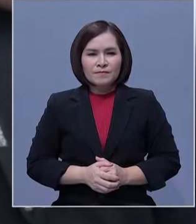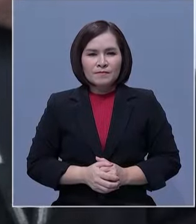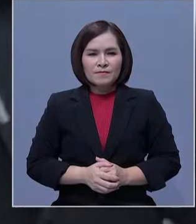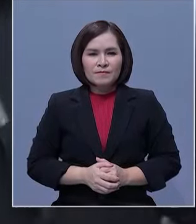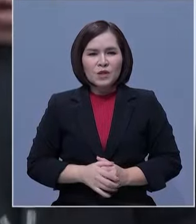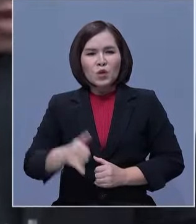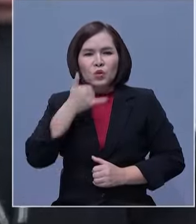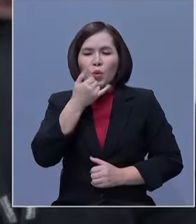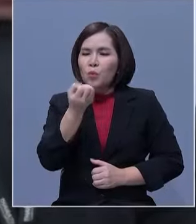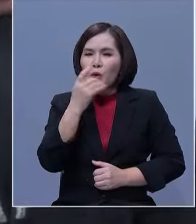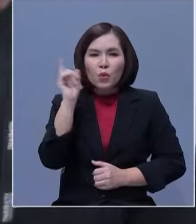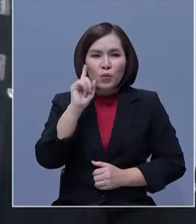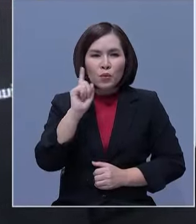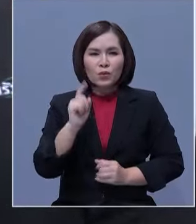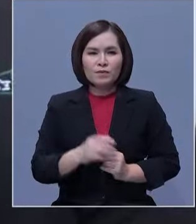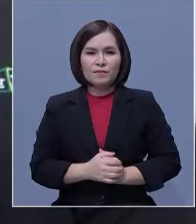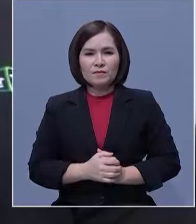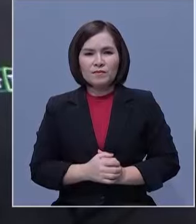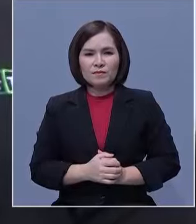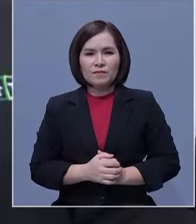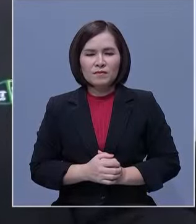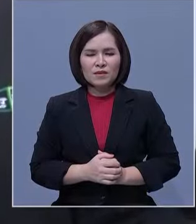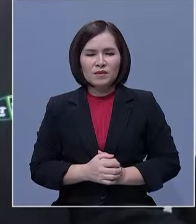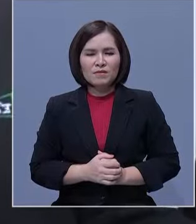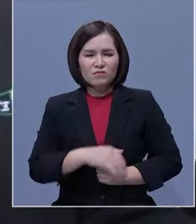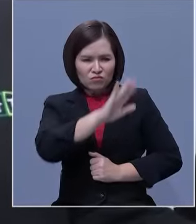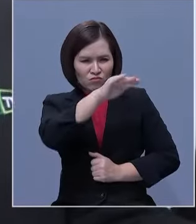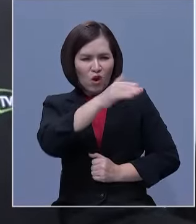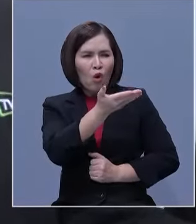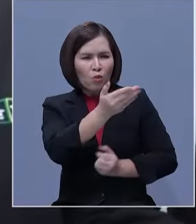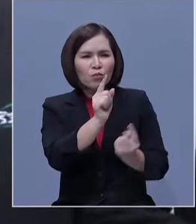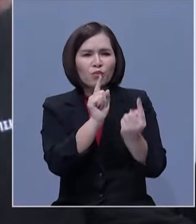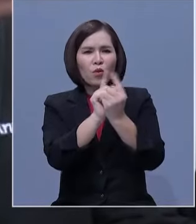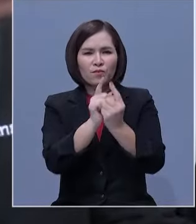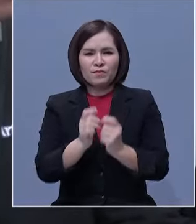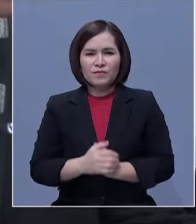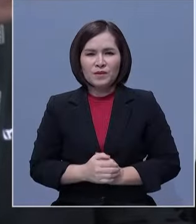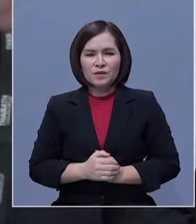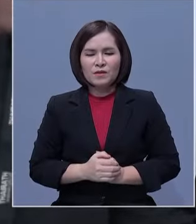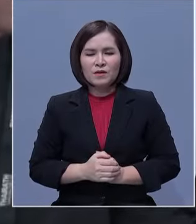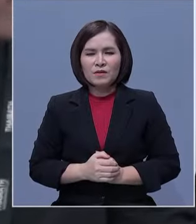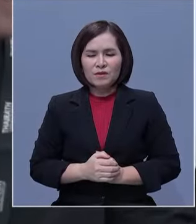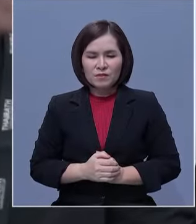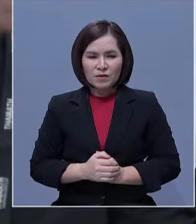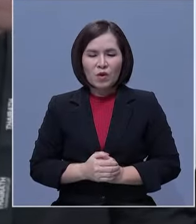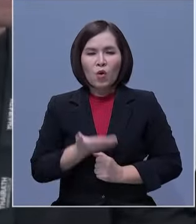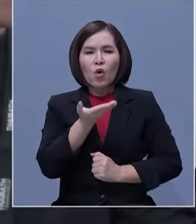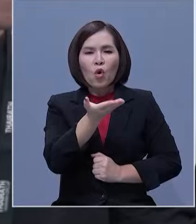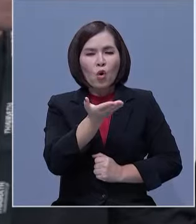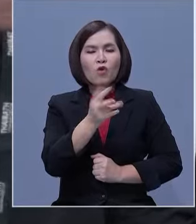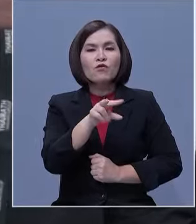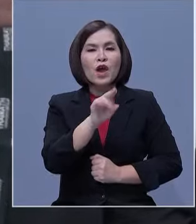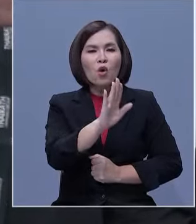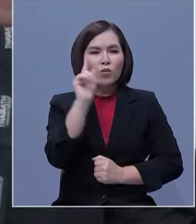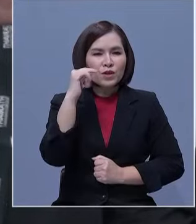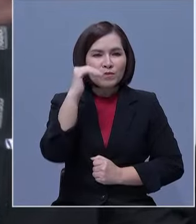เขาโทรบอกว่าอะไรนะคะพี ่ก็แบบว่าเหมือนกับว่าให้มาหาหน่อยให้พี่เขยเขาไปหาหน่อยคือแบ